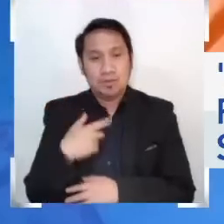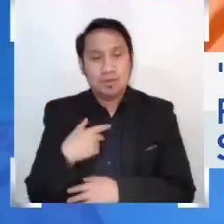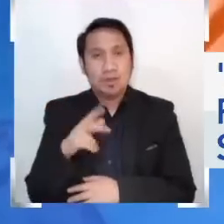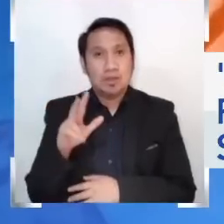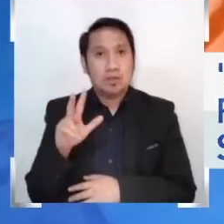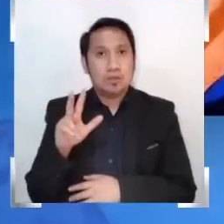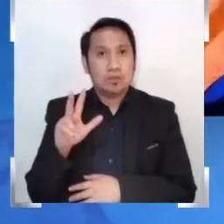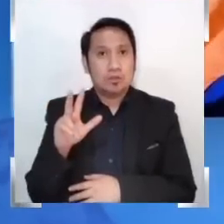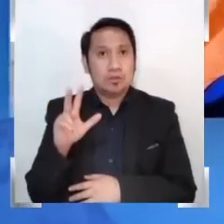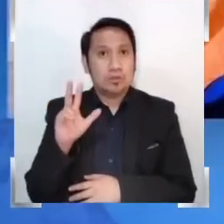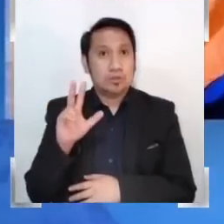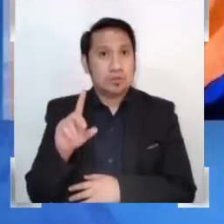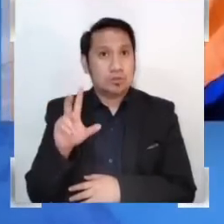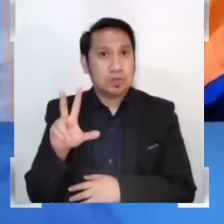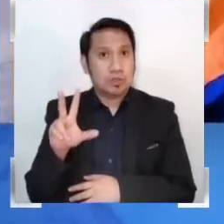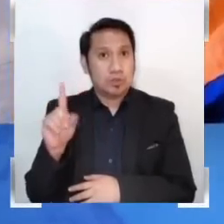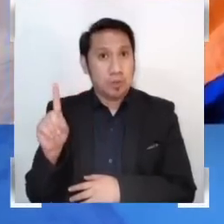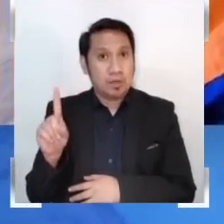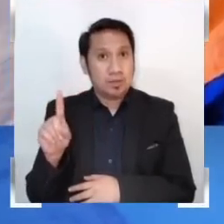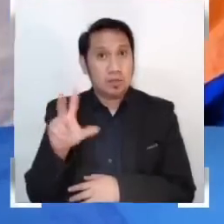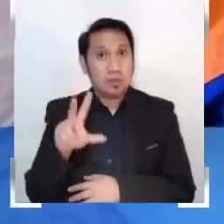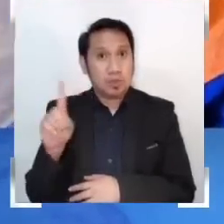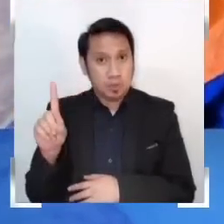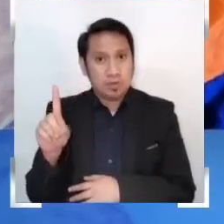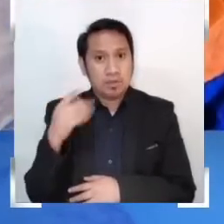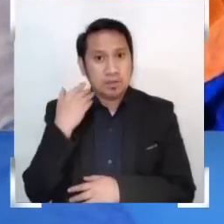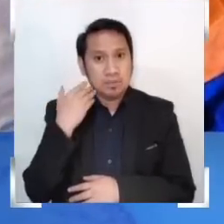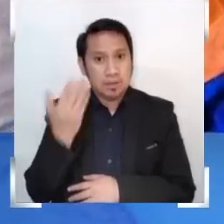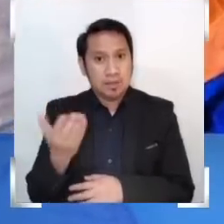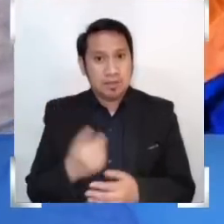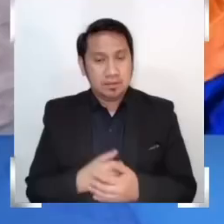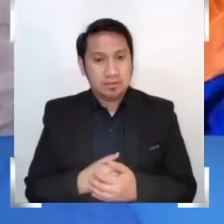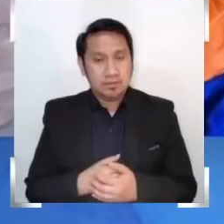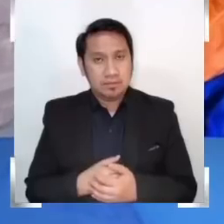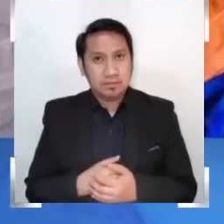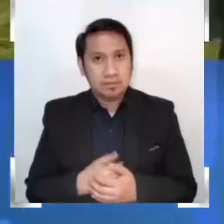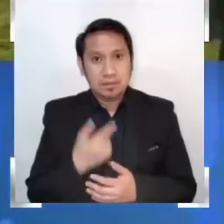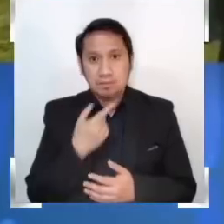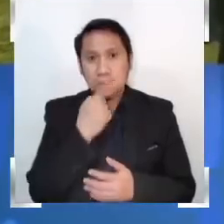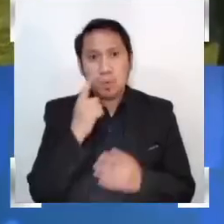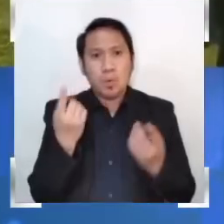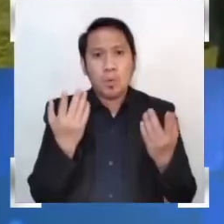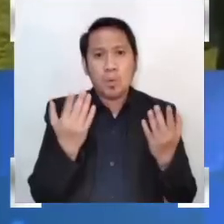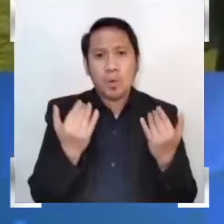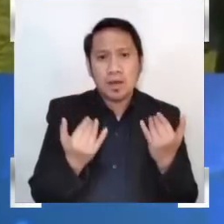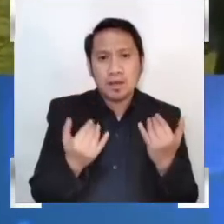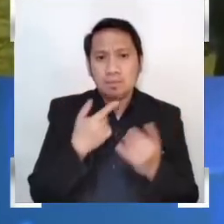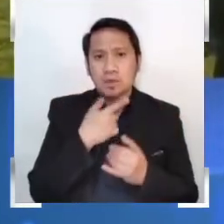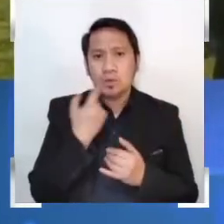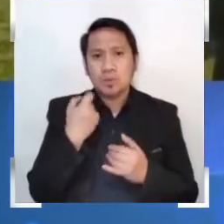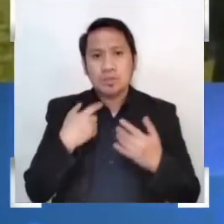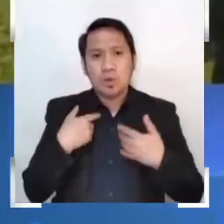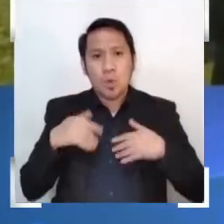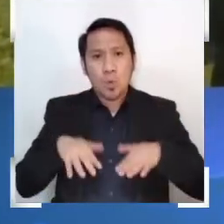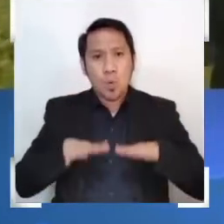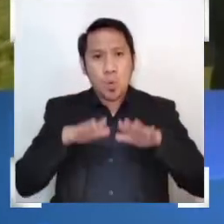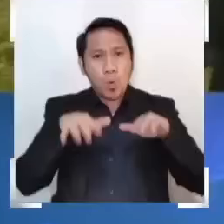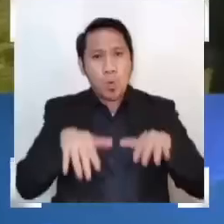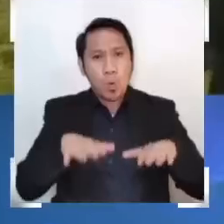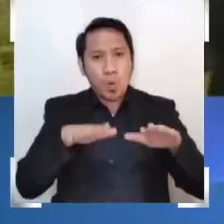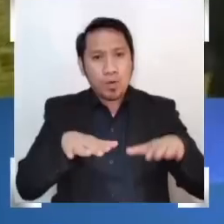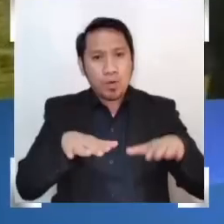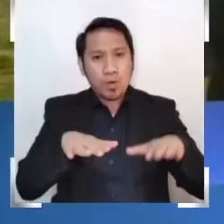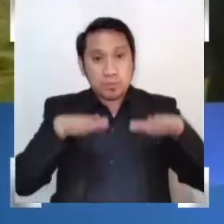sa Maguindanao. Ito ho yung mga natangay ng flood at saka natabunan ng landslide. Meron